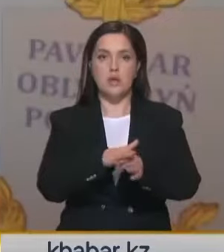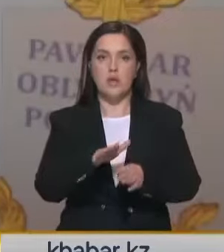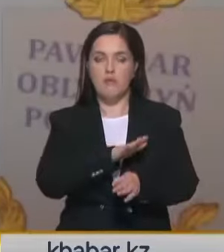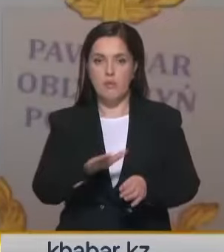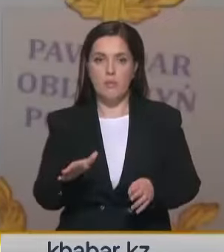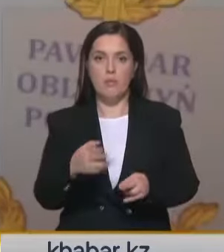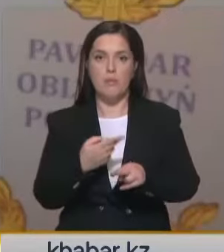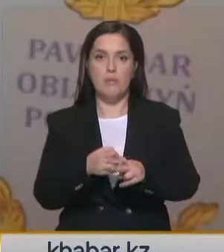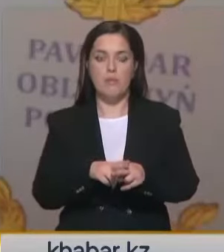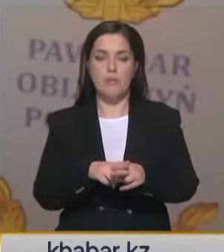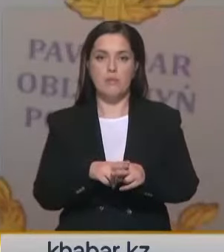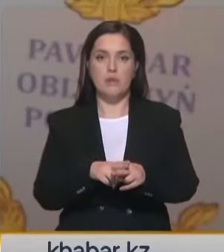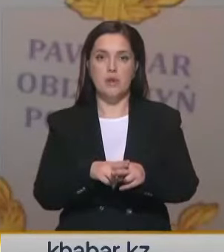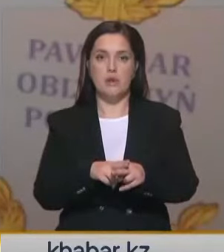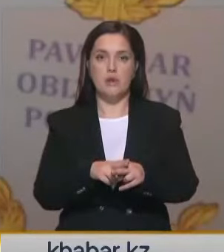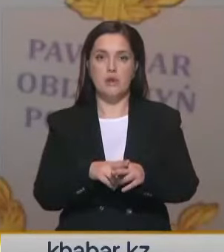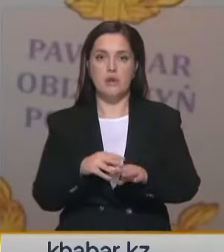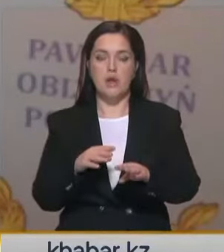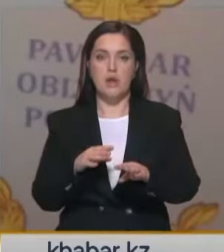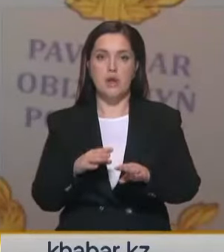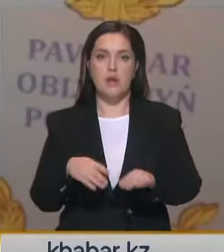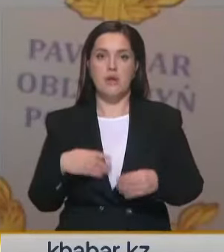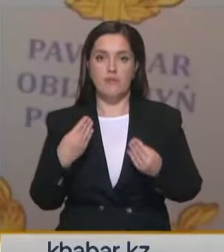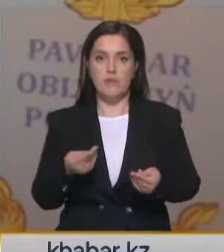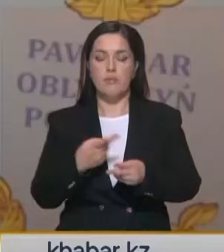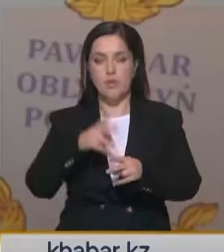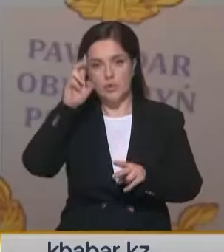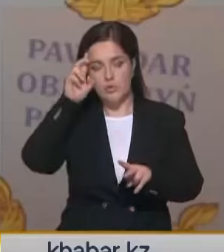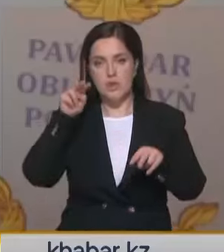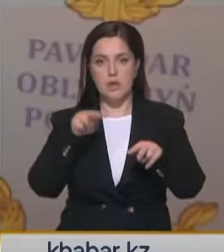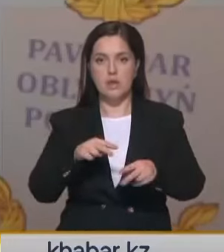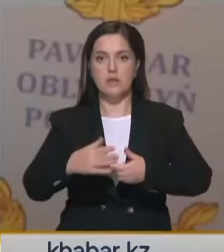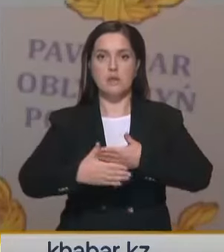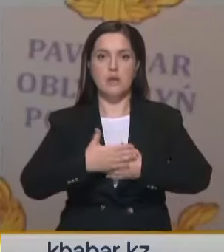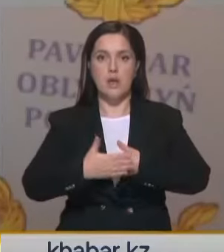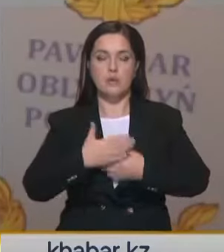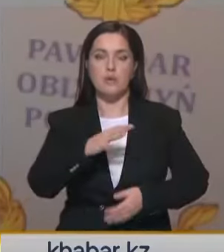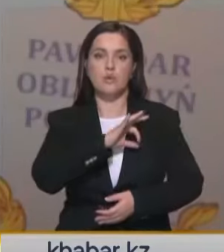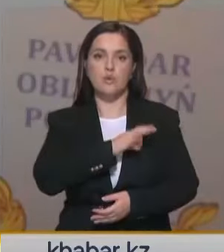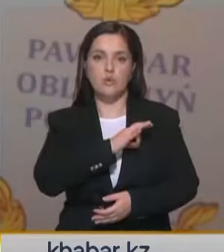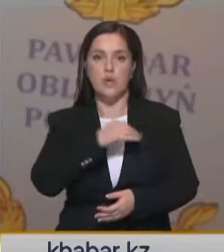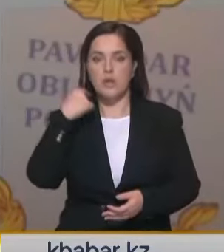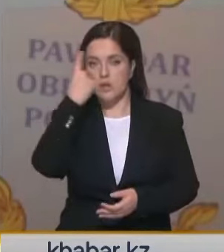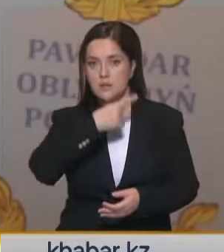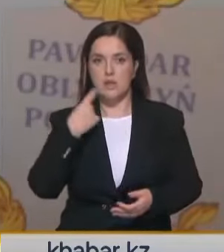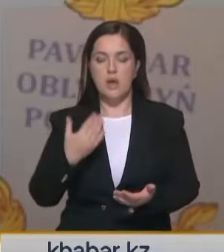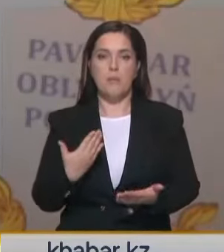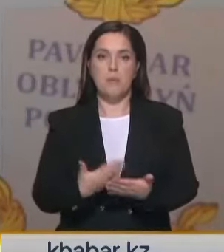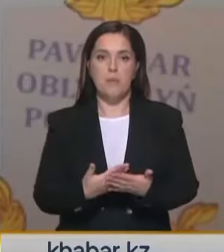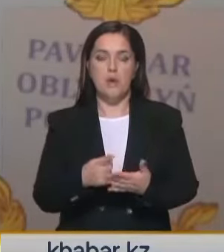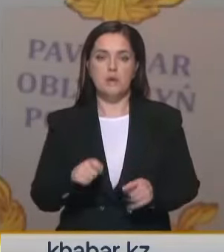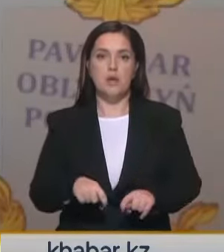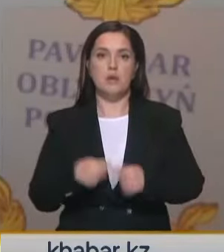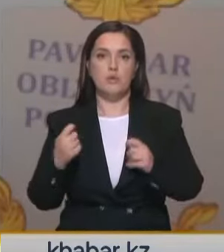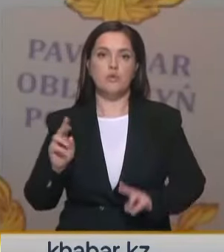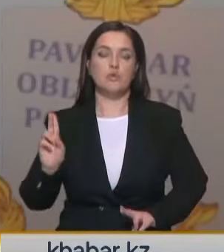законных требований и предписаний, выданных органами государственного контроля, наказаны юридические лица. К примеру, за нарушение правил